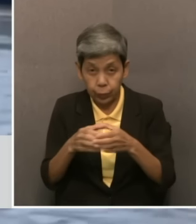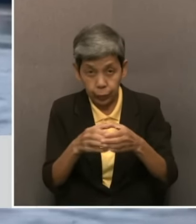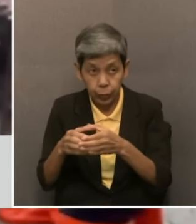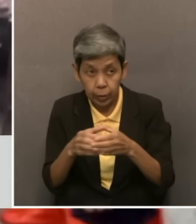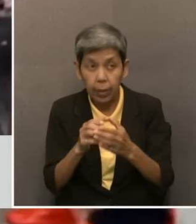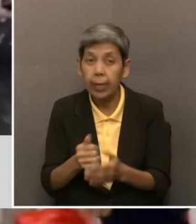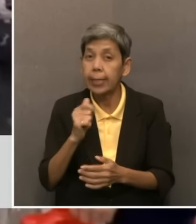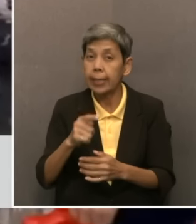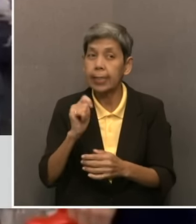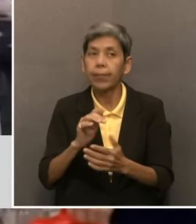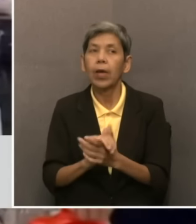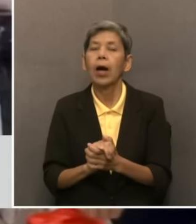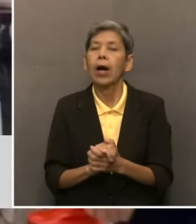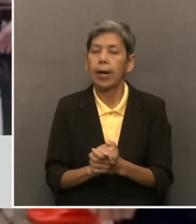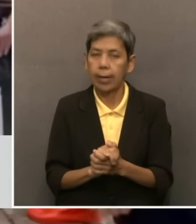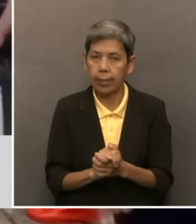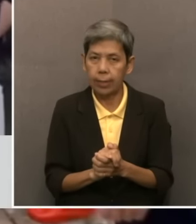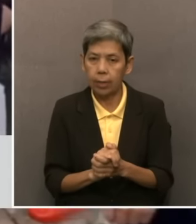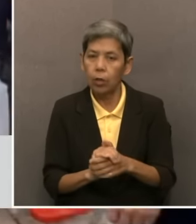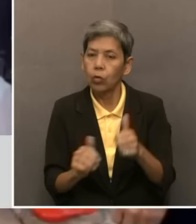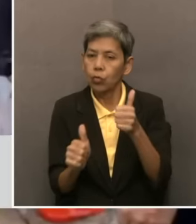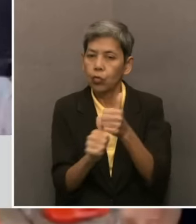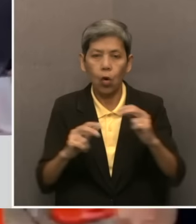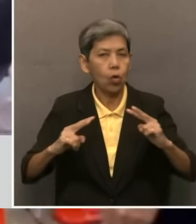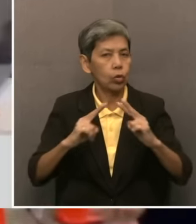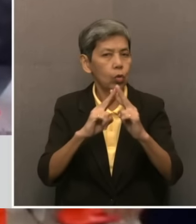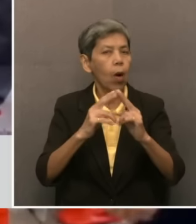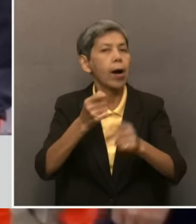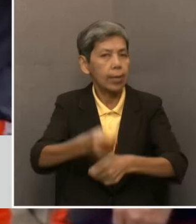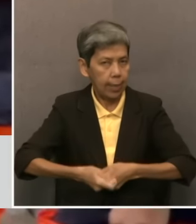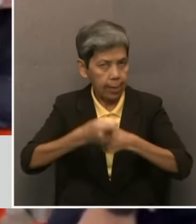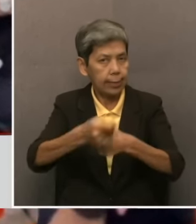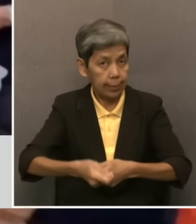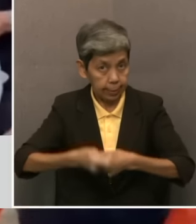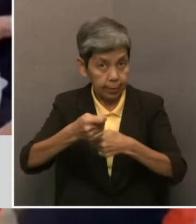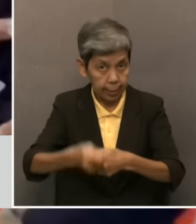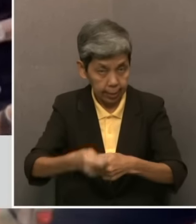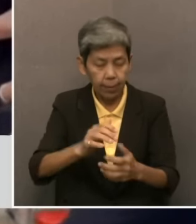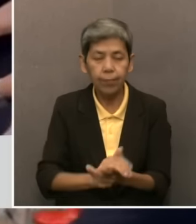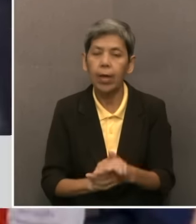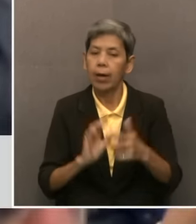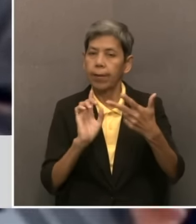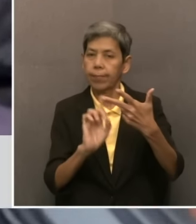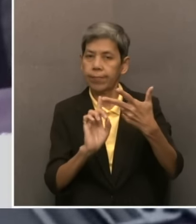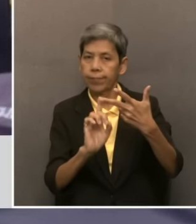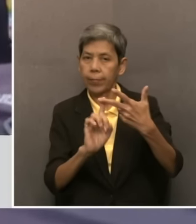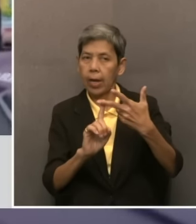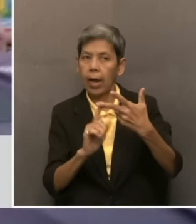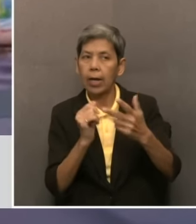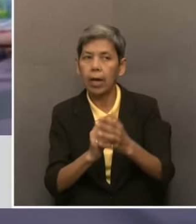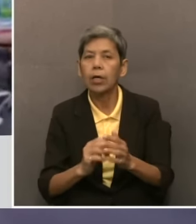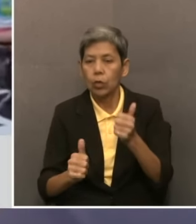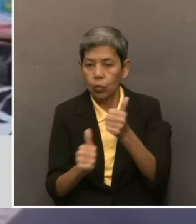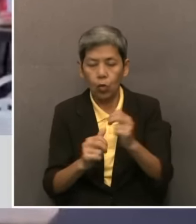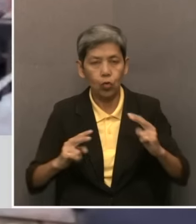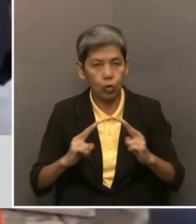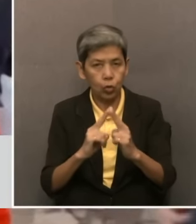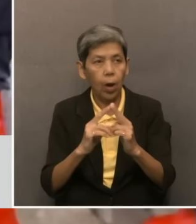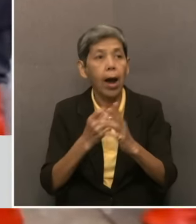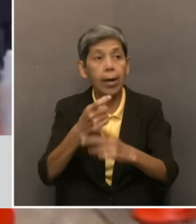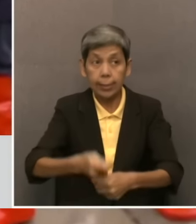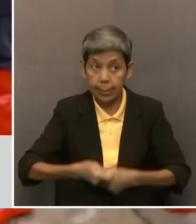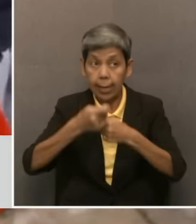ศิริรัตยากรรัฐมนตรีช่วยว่าการกระทรวงเกษตรและสหกรณ์ในอัคราพรมเผ่ารัฐมนตรีช่วยว่าการกระทรวงเก